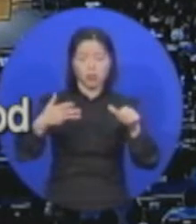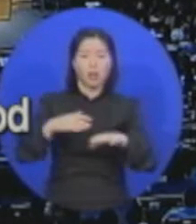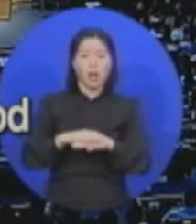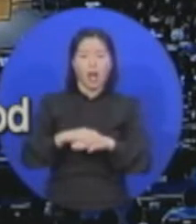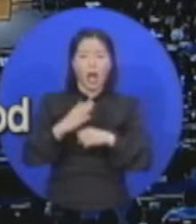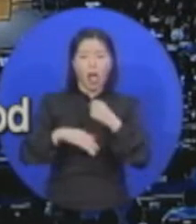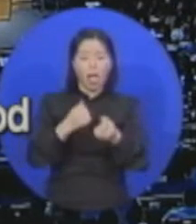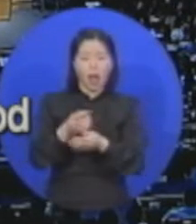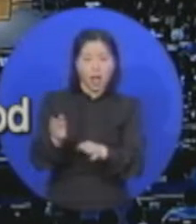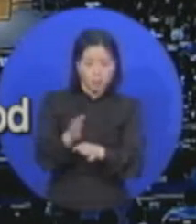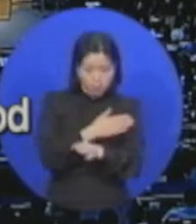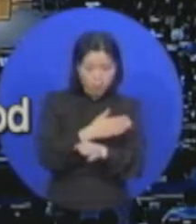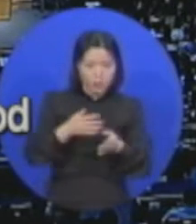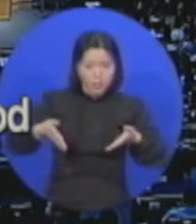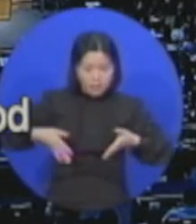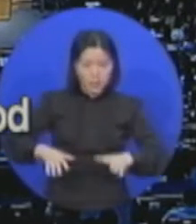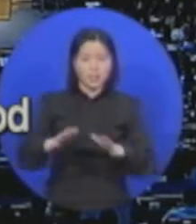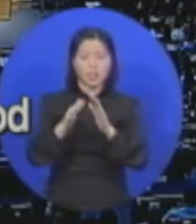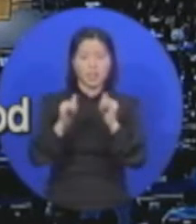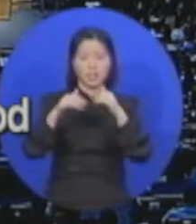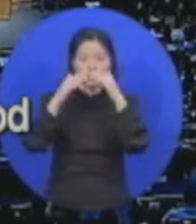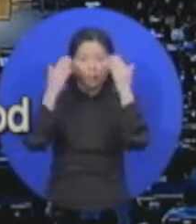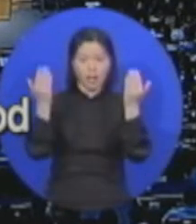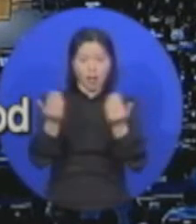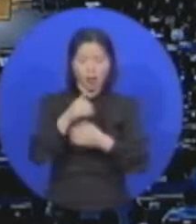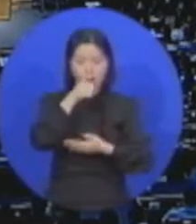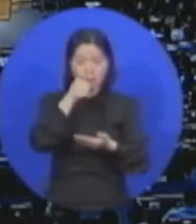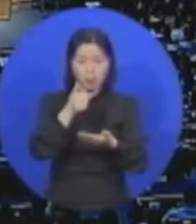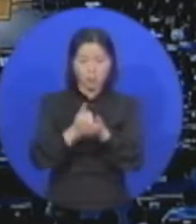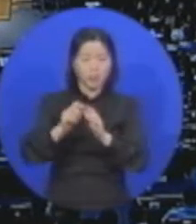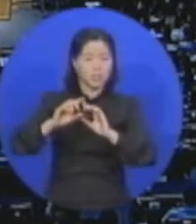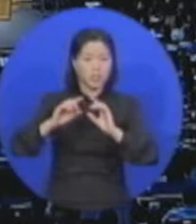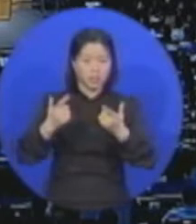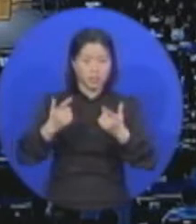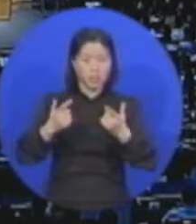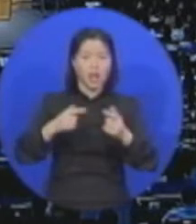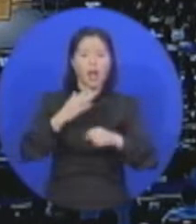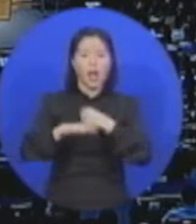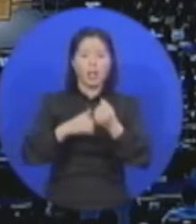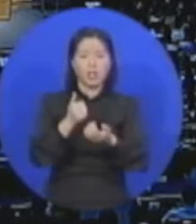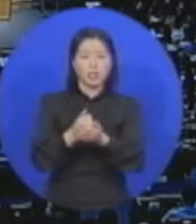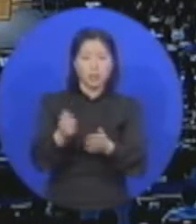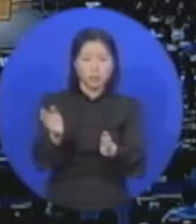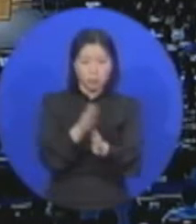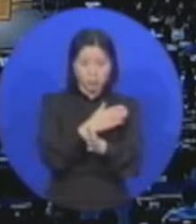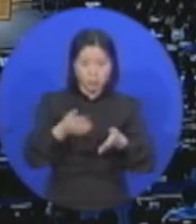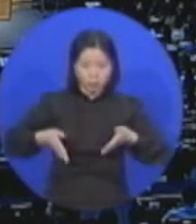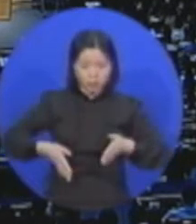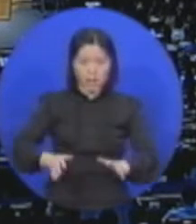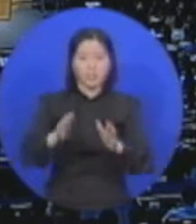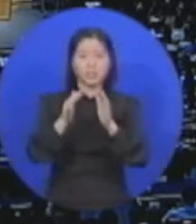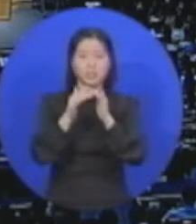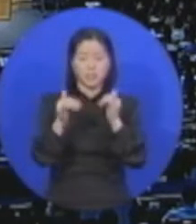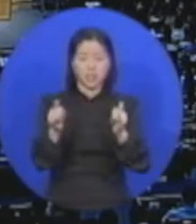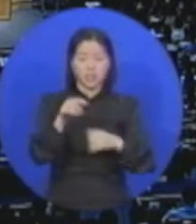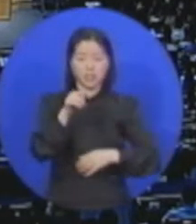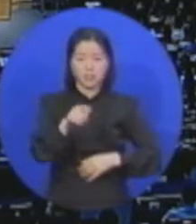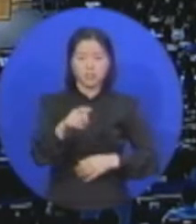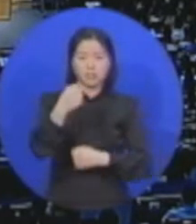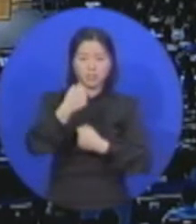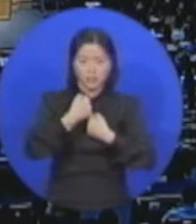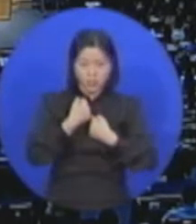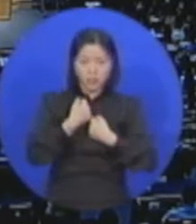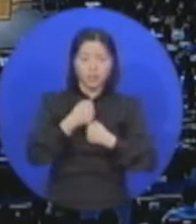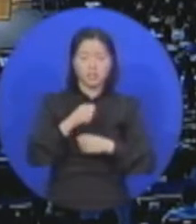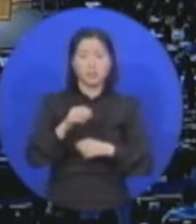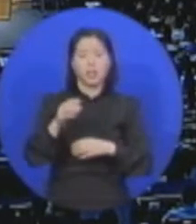범죄 하지 않은 줄을 우리가 아노라 다같이 1 것일까요 하나님께로부터 나신 자가 그를 찍기